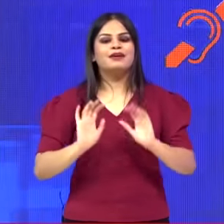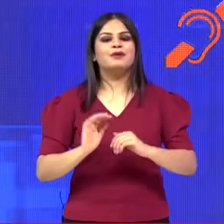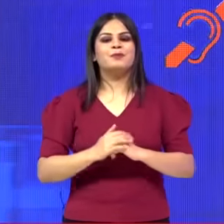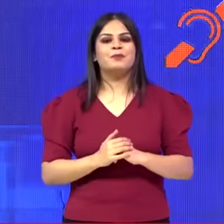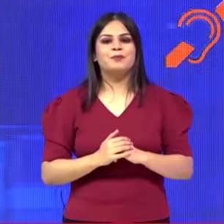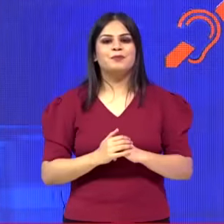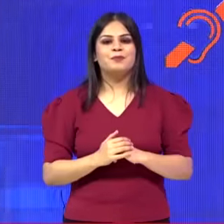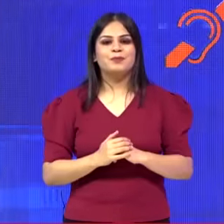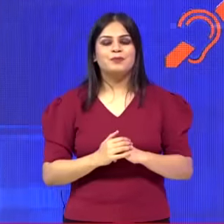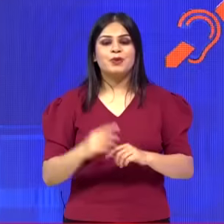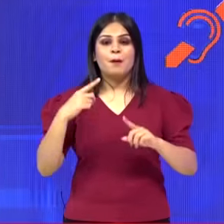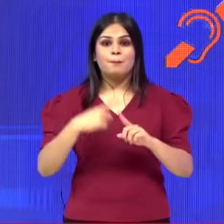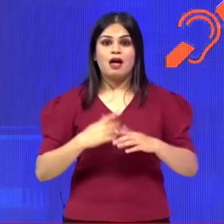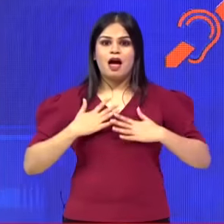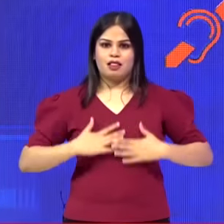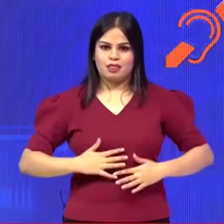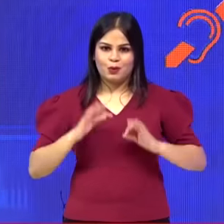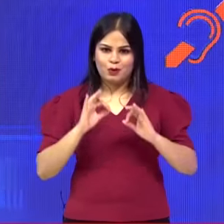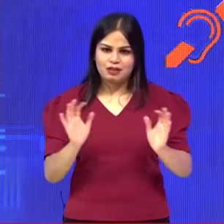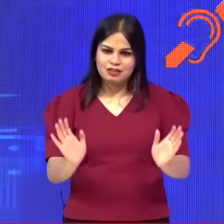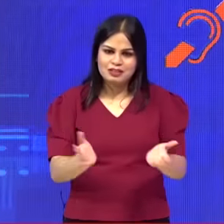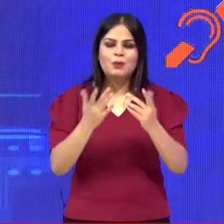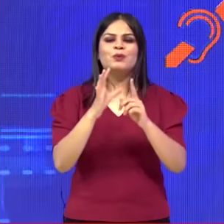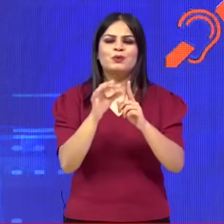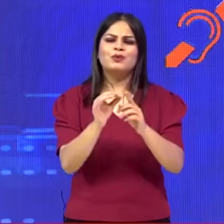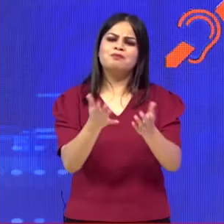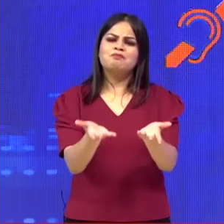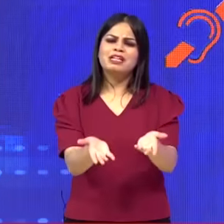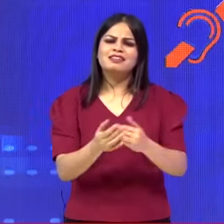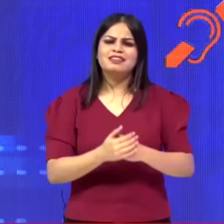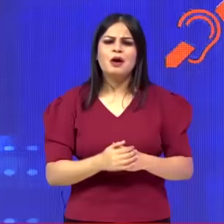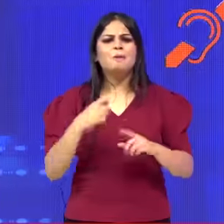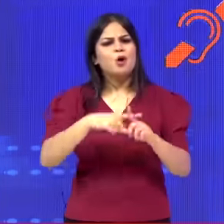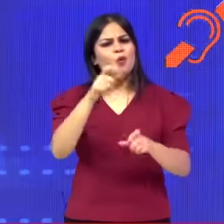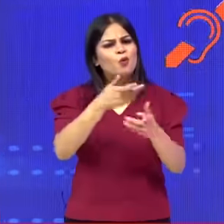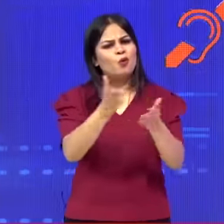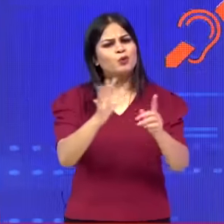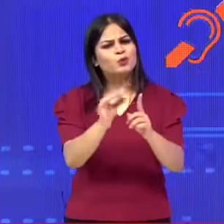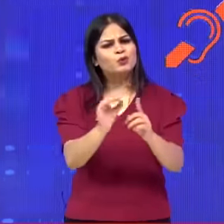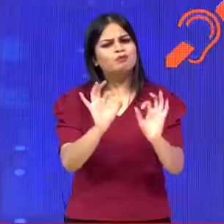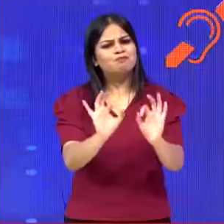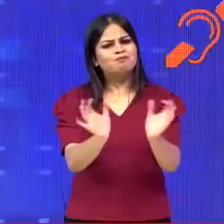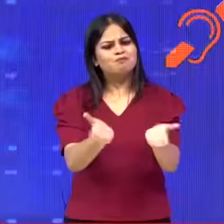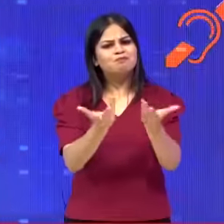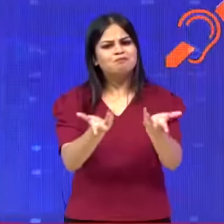be healthy. Be good.